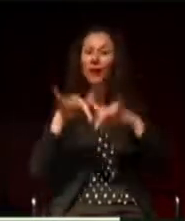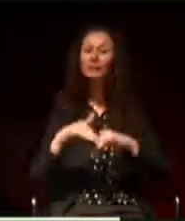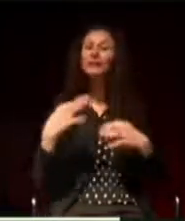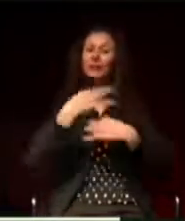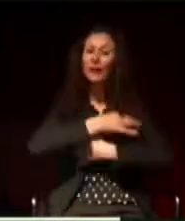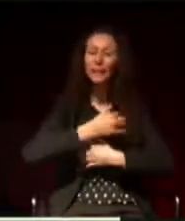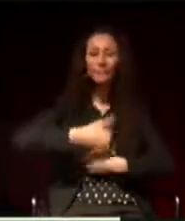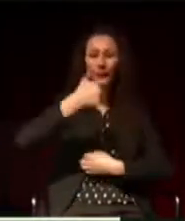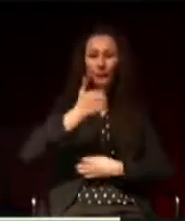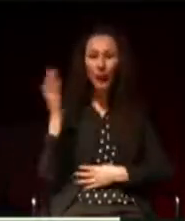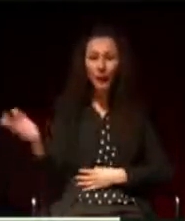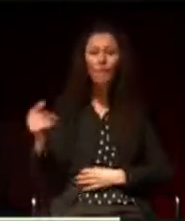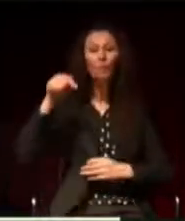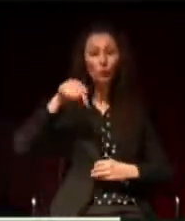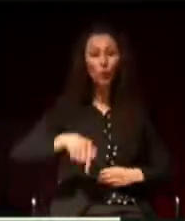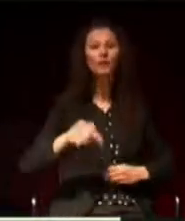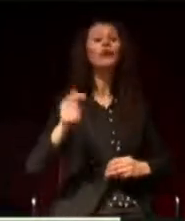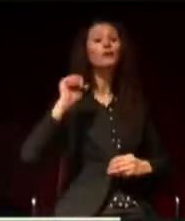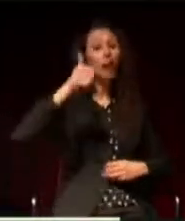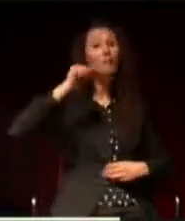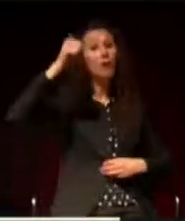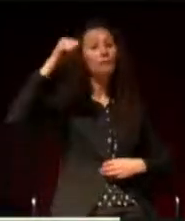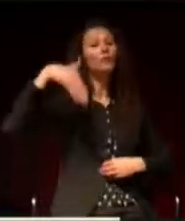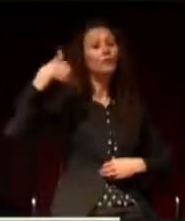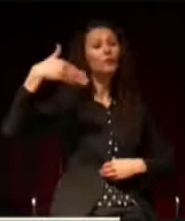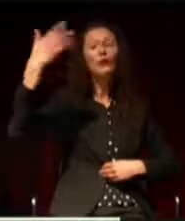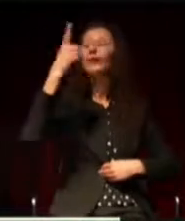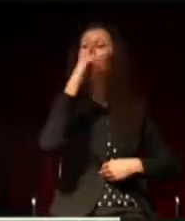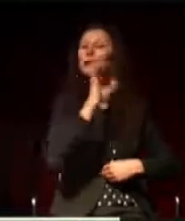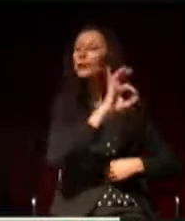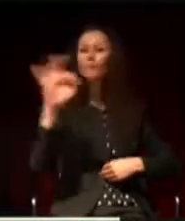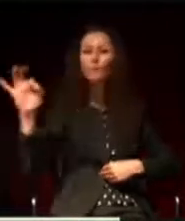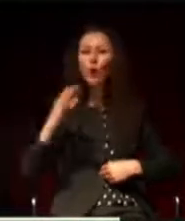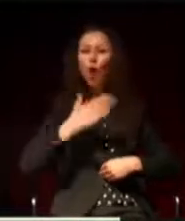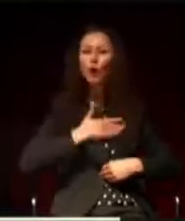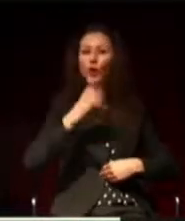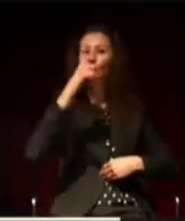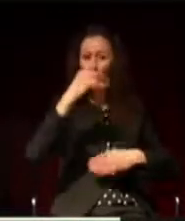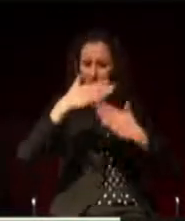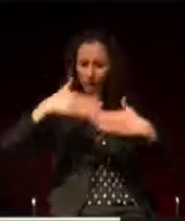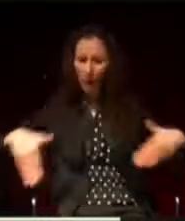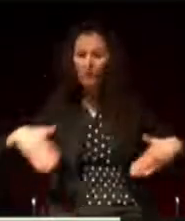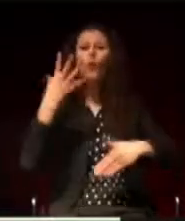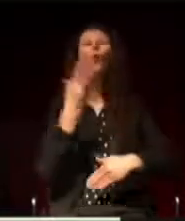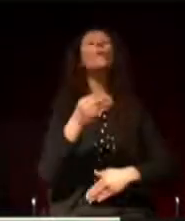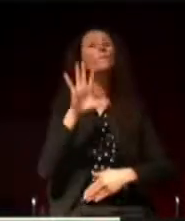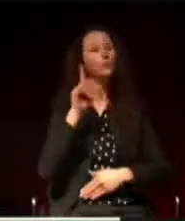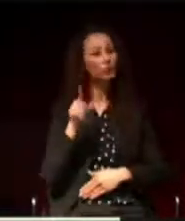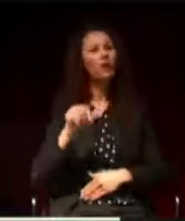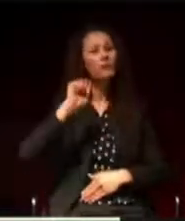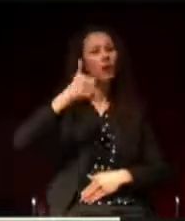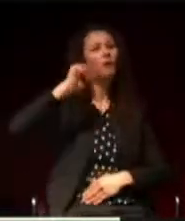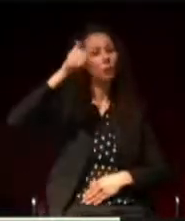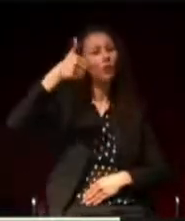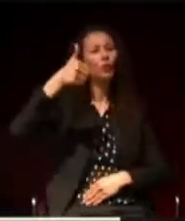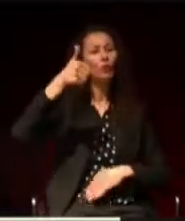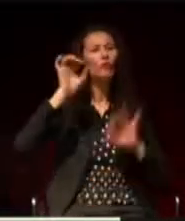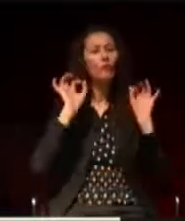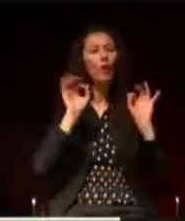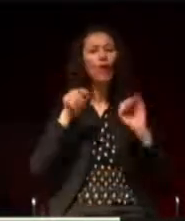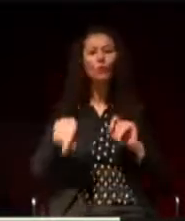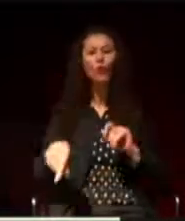Sayın Başkanım. Burada kalkıp yarın öbür gün kimse kimsenin önüne bir bent koymasın ve yarın öbür gün